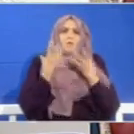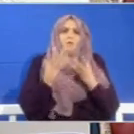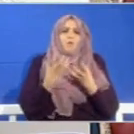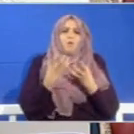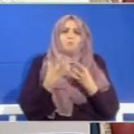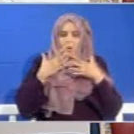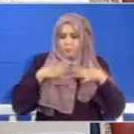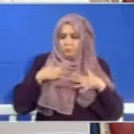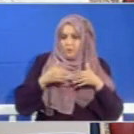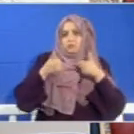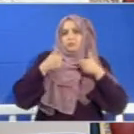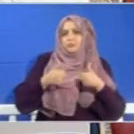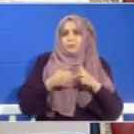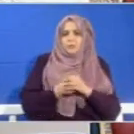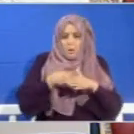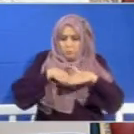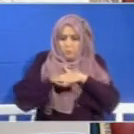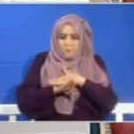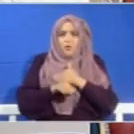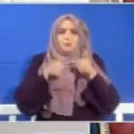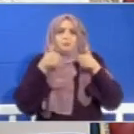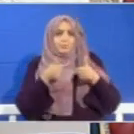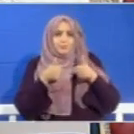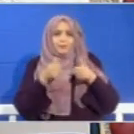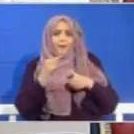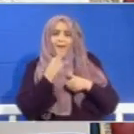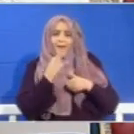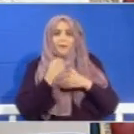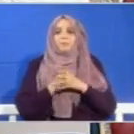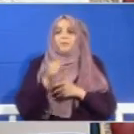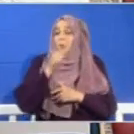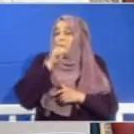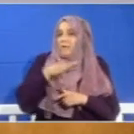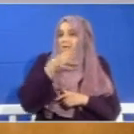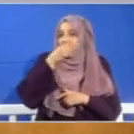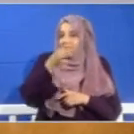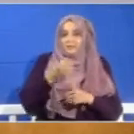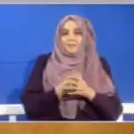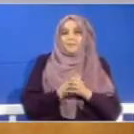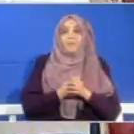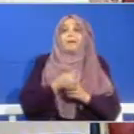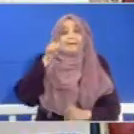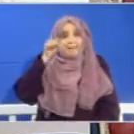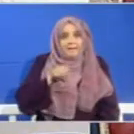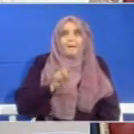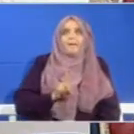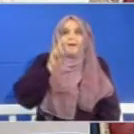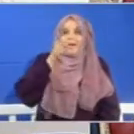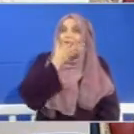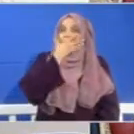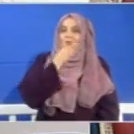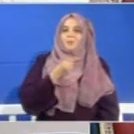ثوبه حسن ونعله حسن. فقال عليه الصلاة والسلام: إن الله